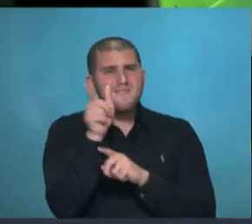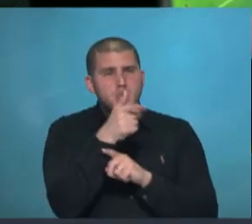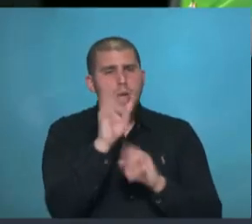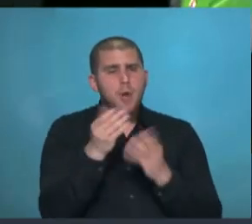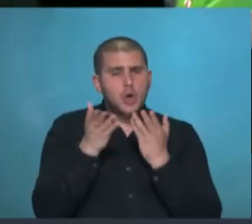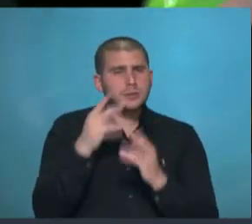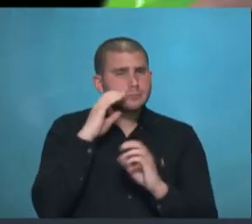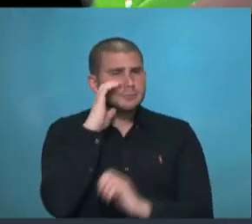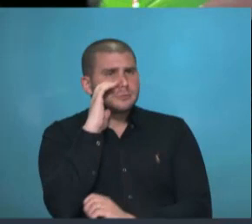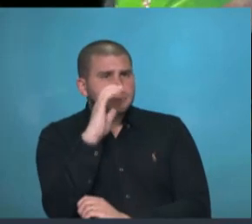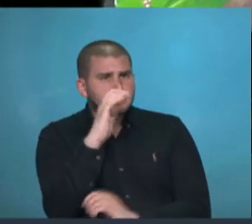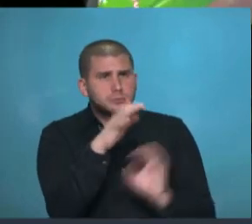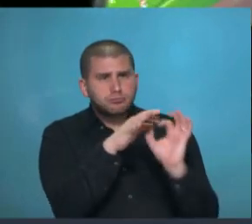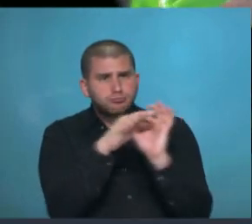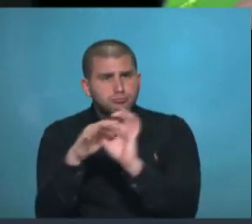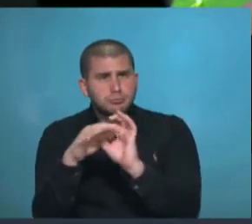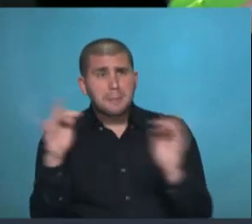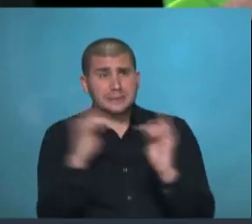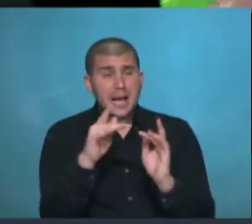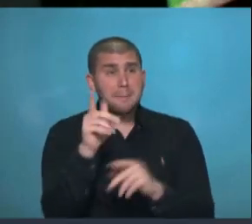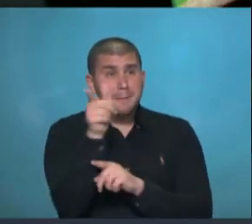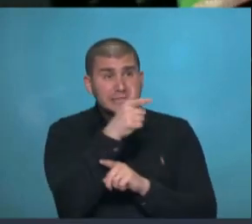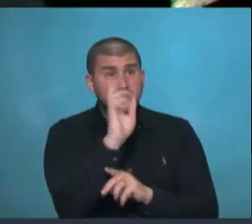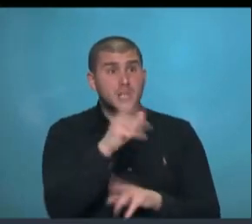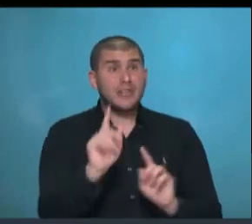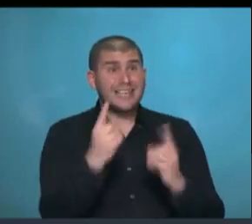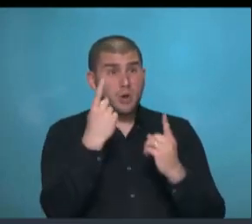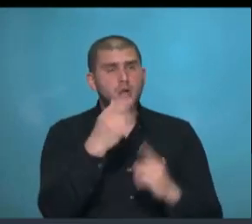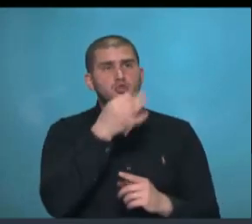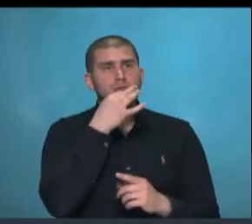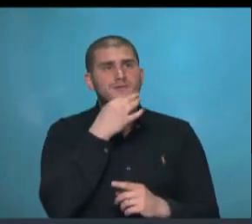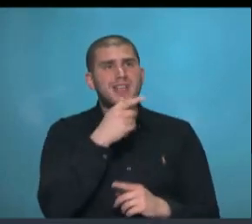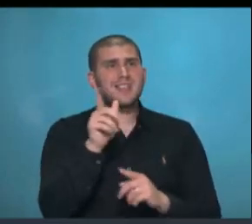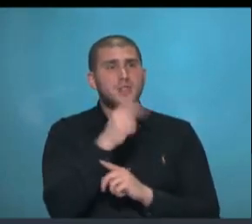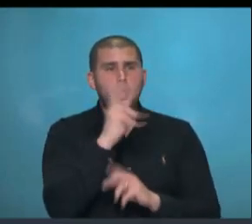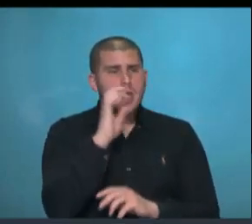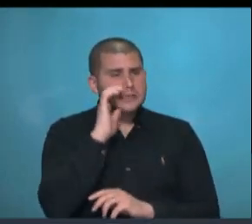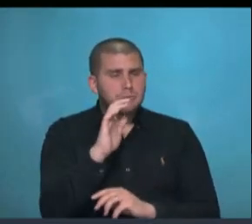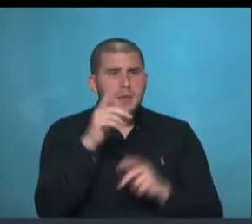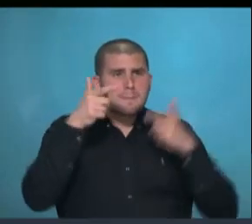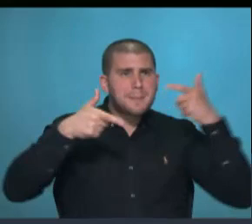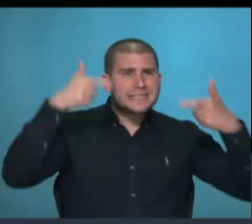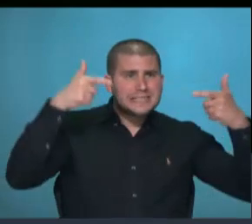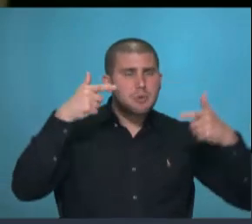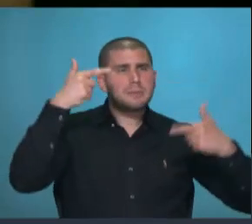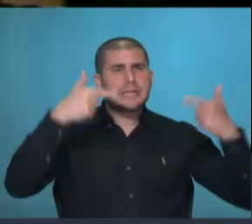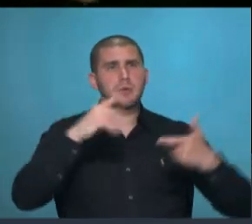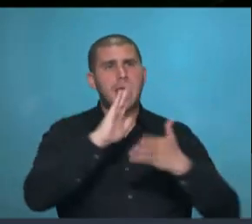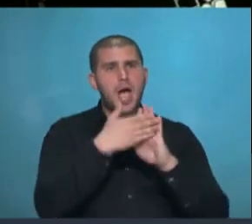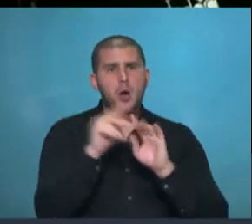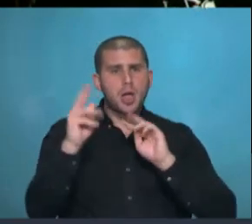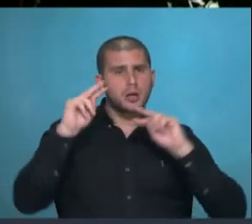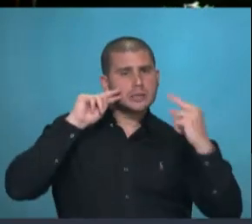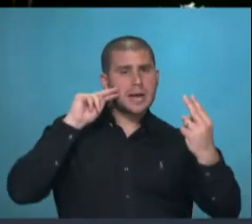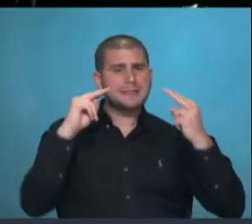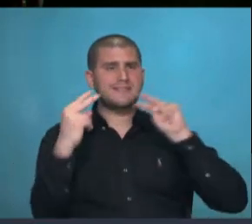צופים במשחק במצלמה המרכזית, וכשיש אירוע, שופט הוידאו יכול לצפות במצלמות הנוספות שמצלמות אותו מכמה זוויות.